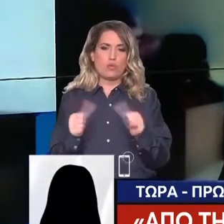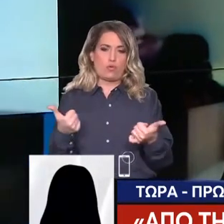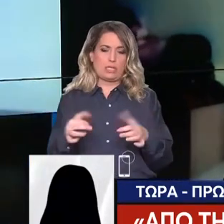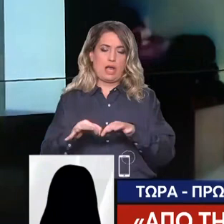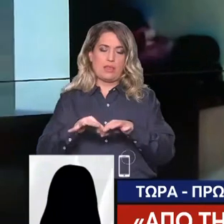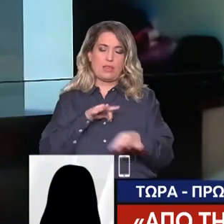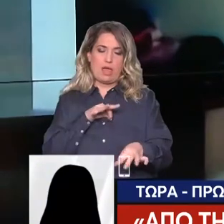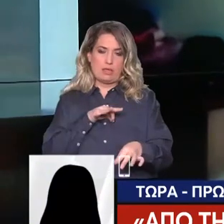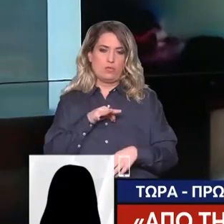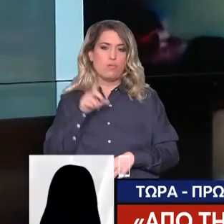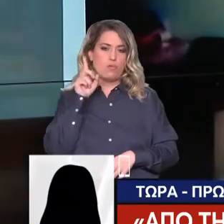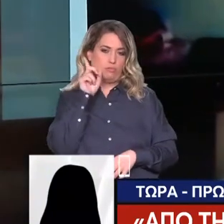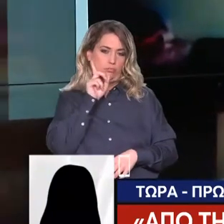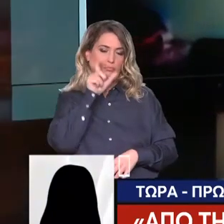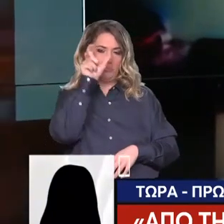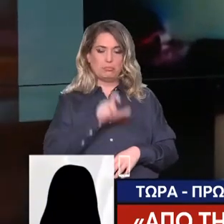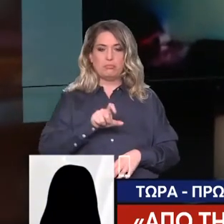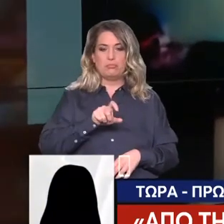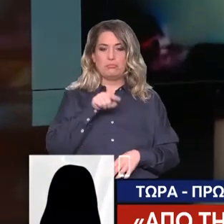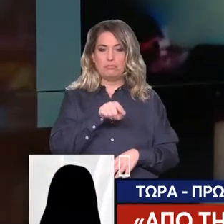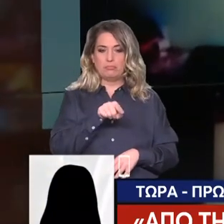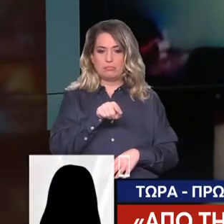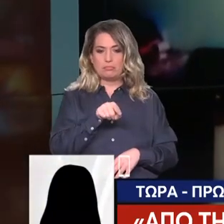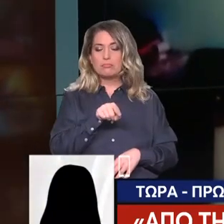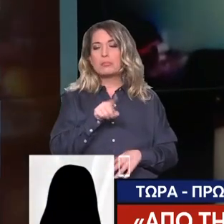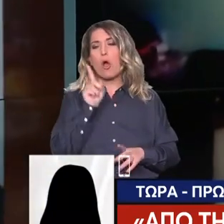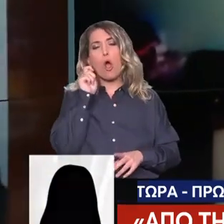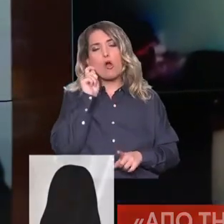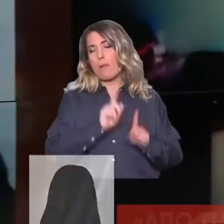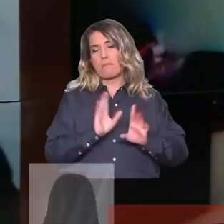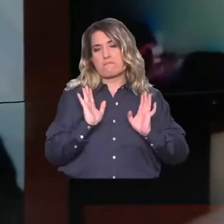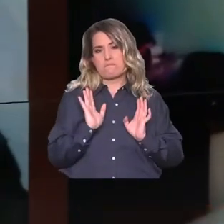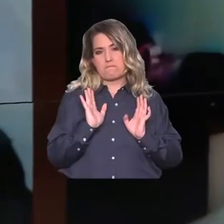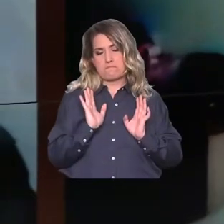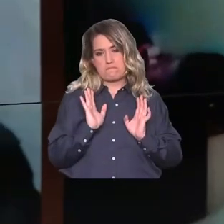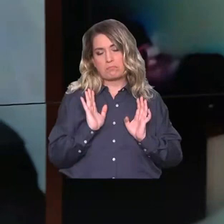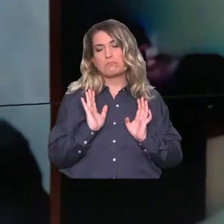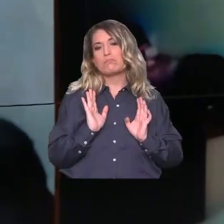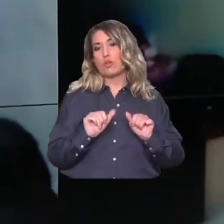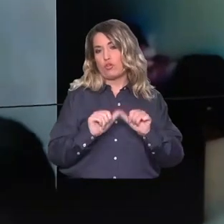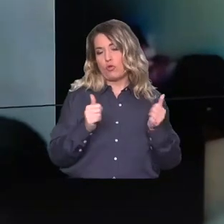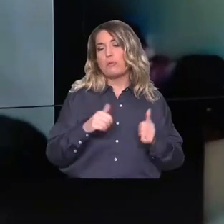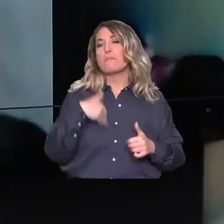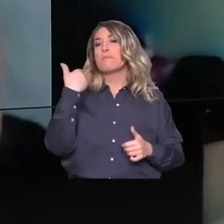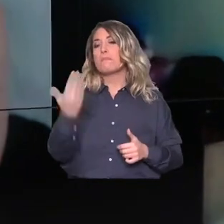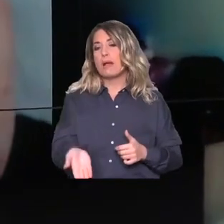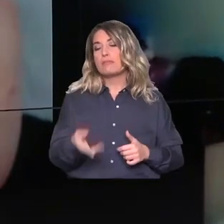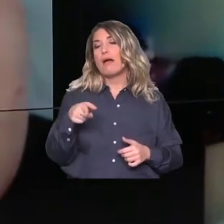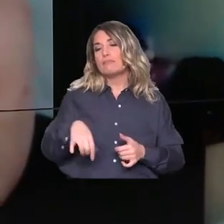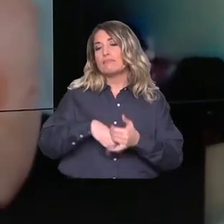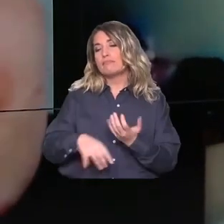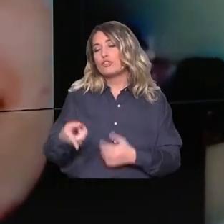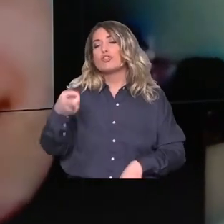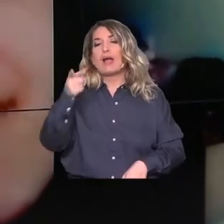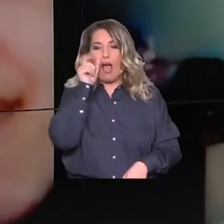2018, τούτο το ανθρώπου ο οποίος σκότωσε την σύντροφό του, την τωρινή σύντροφό του, που κυοφορούσε το παιδί του. Σκότωσε